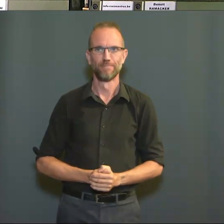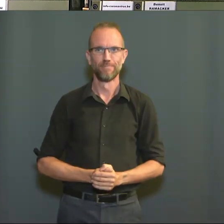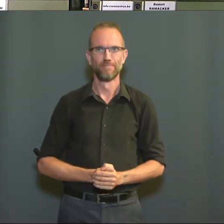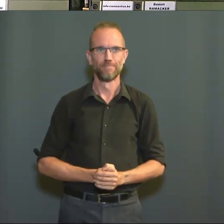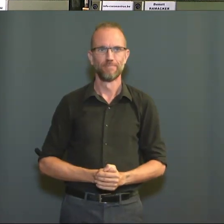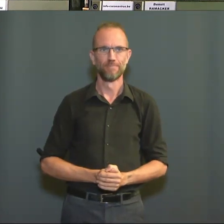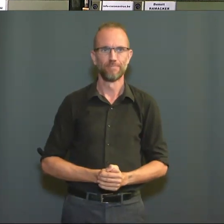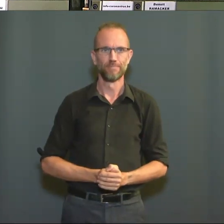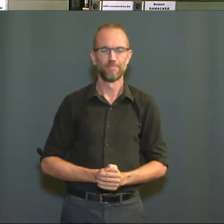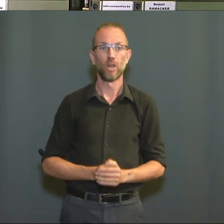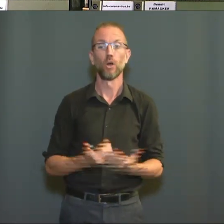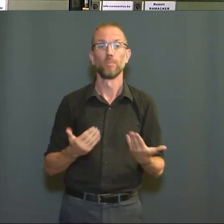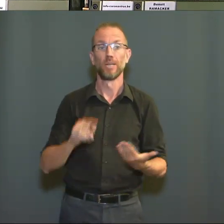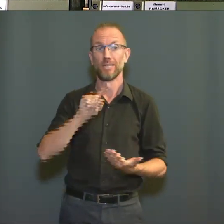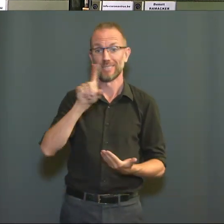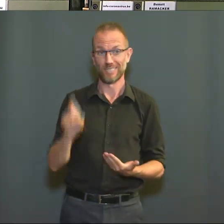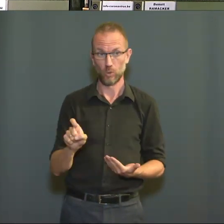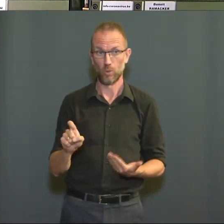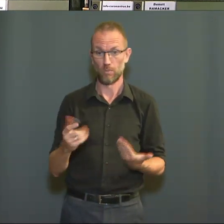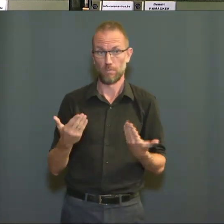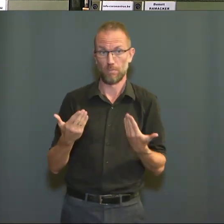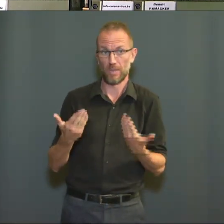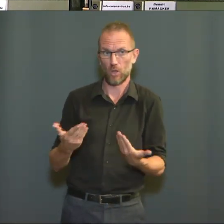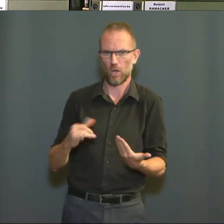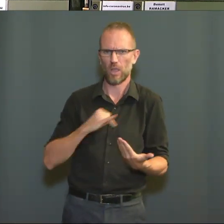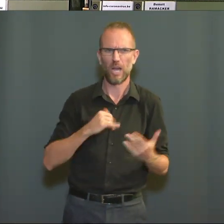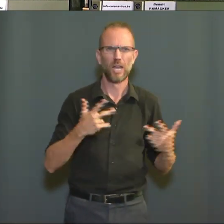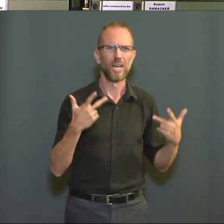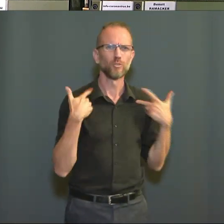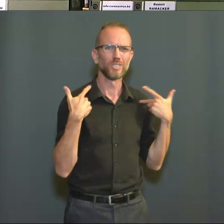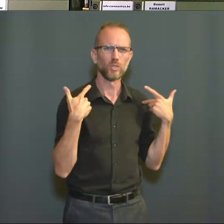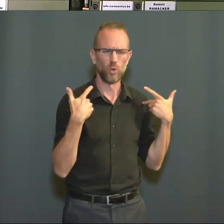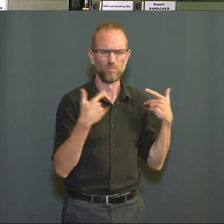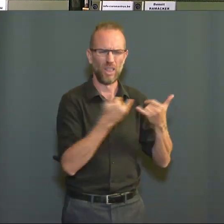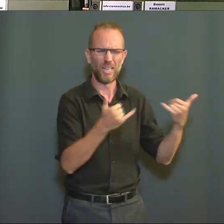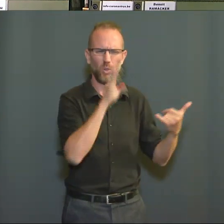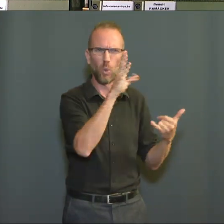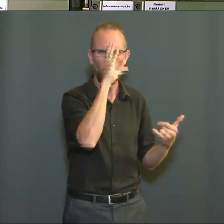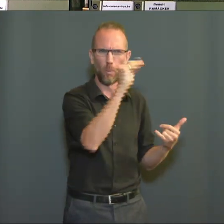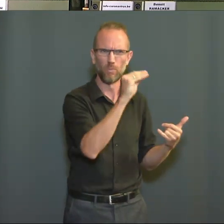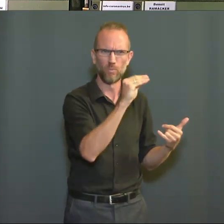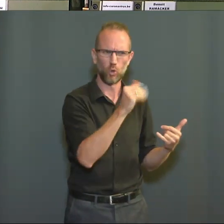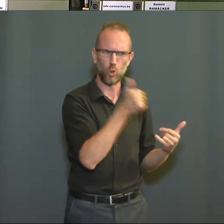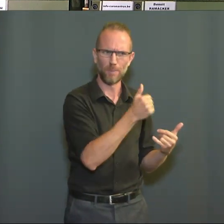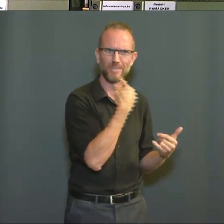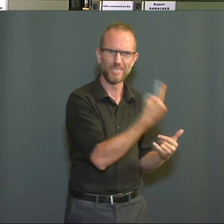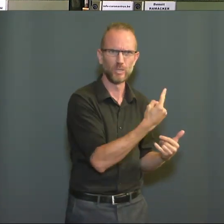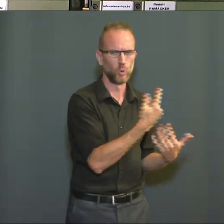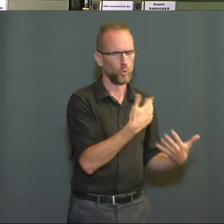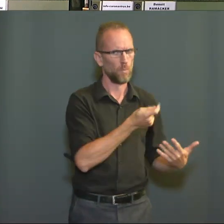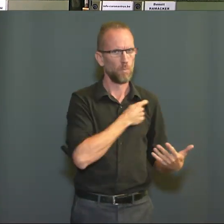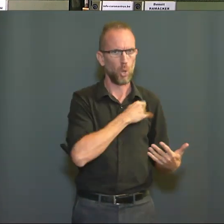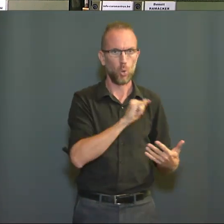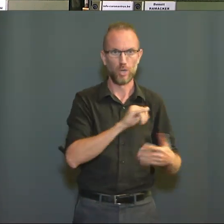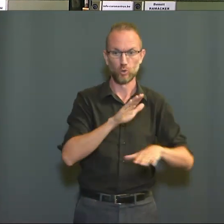Il existe, pour la Ligue des droits des humains, une menace de voir des données personnelles provenant de la base de données centralisée de